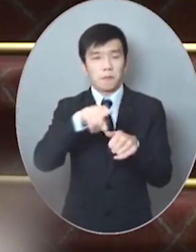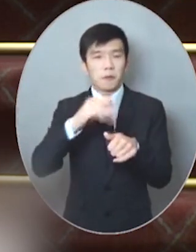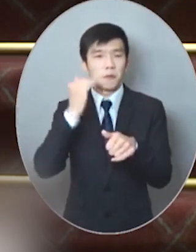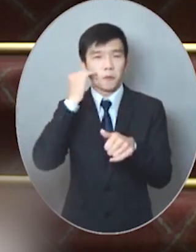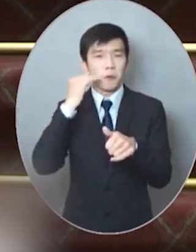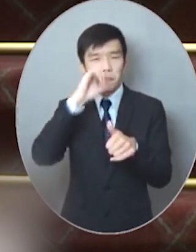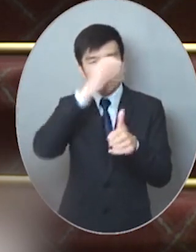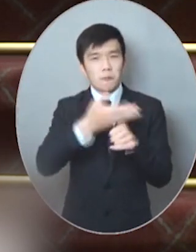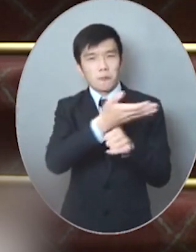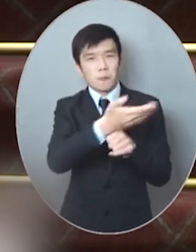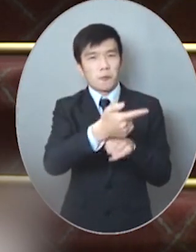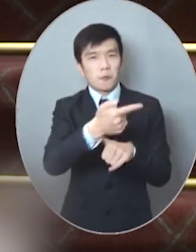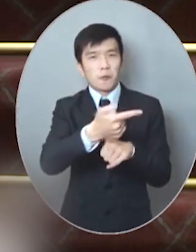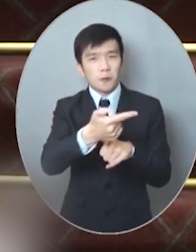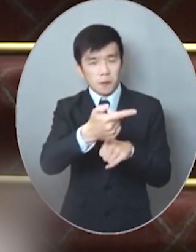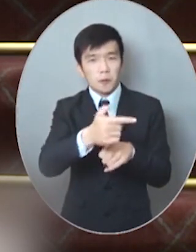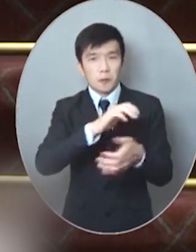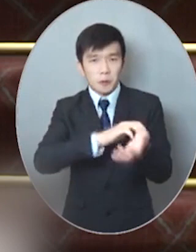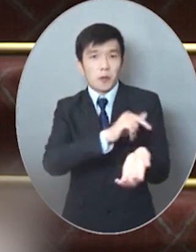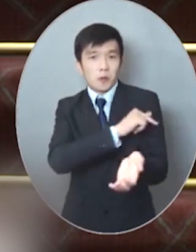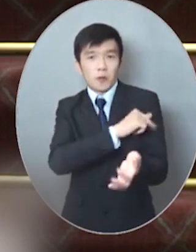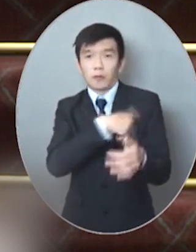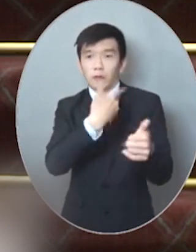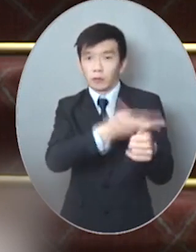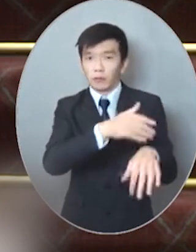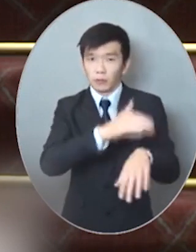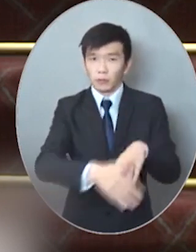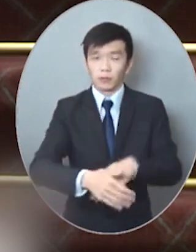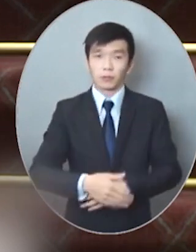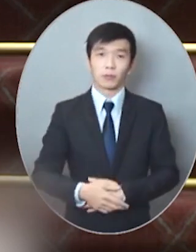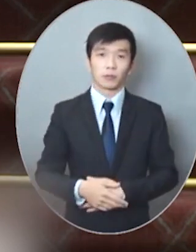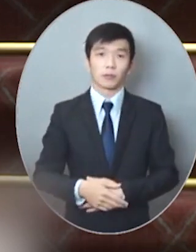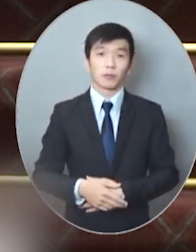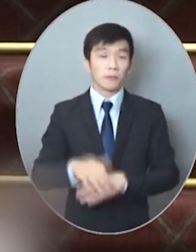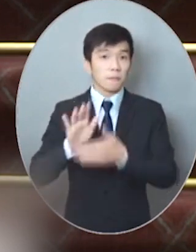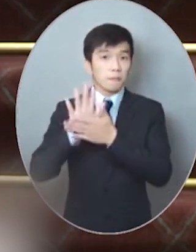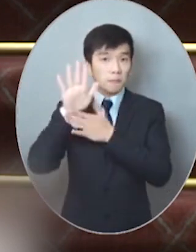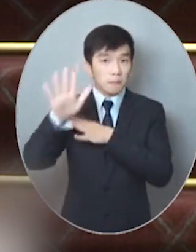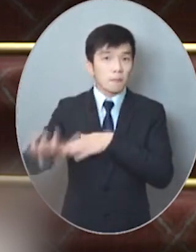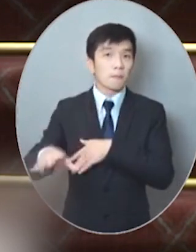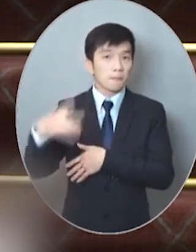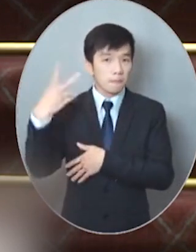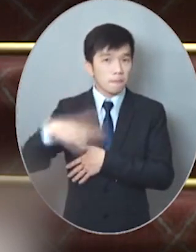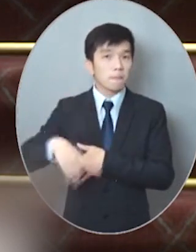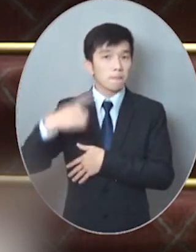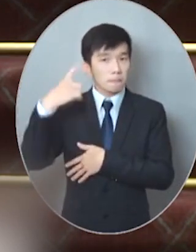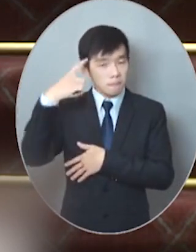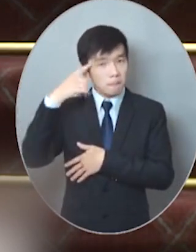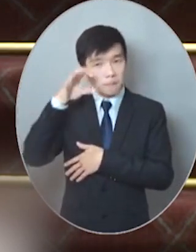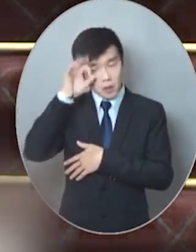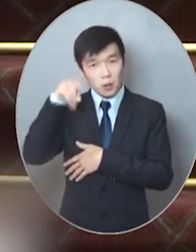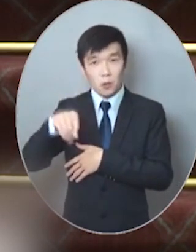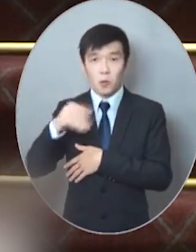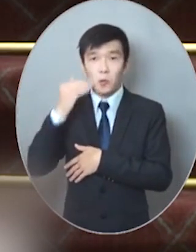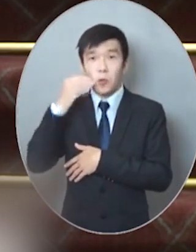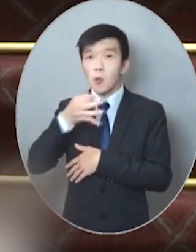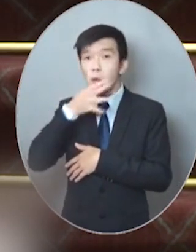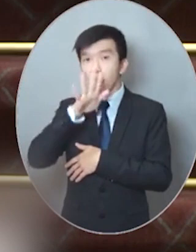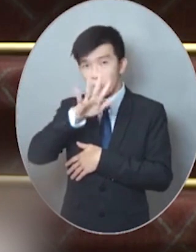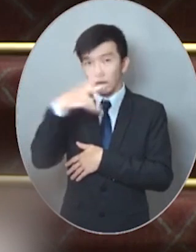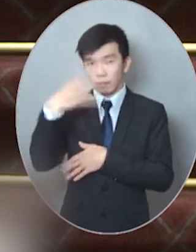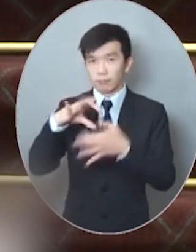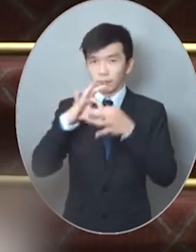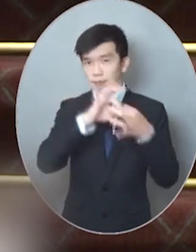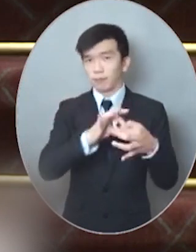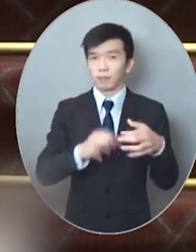的医疗人员。后续我们也会视国内的产能，给国际社会更多的支持。第